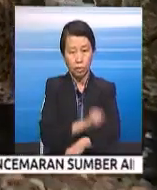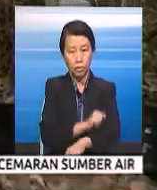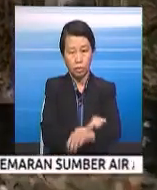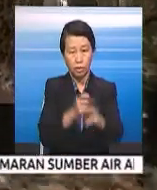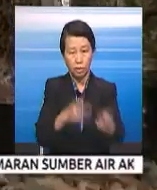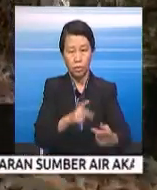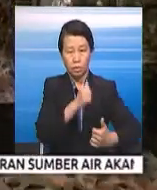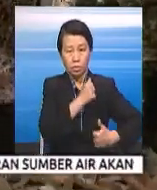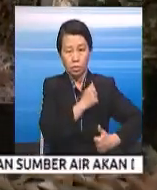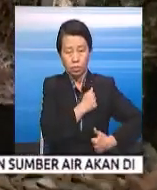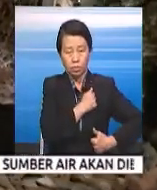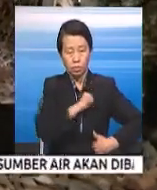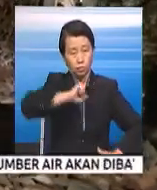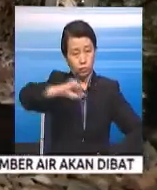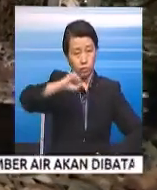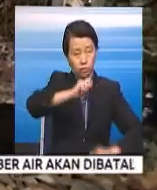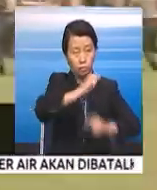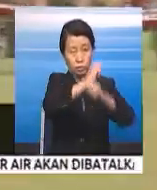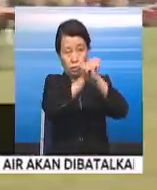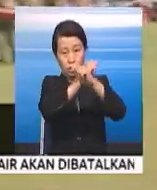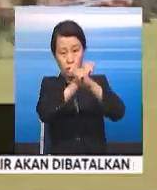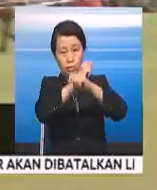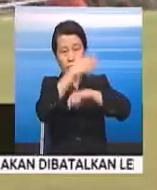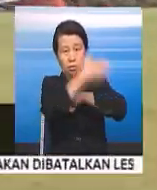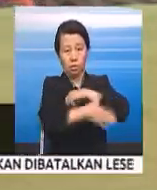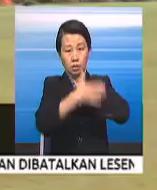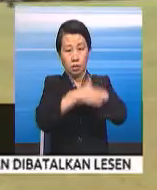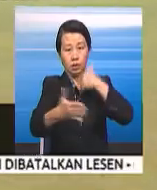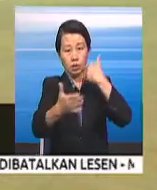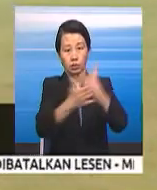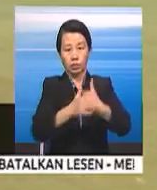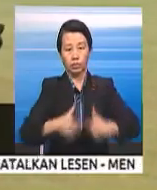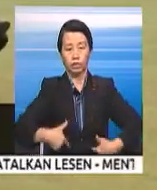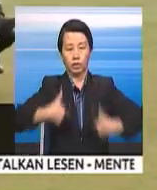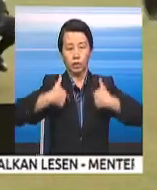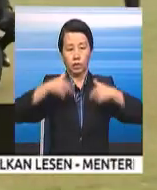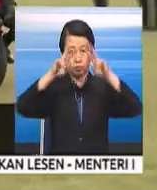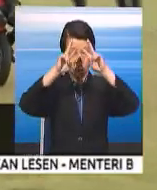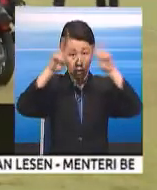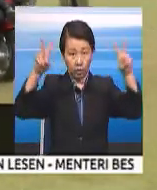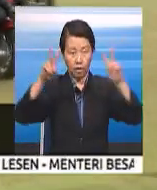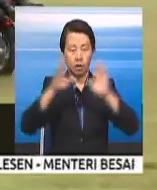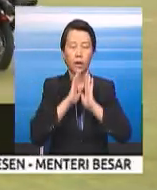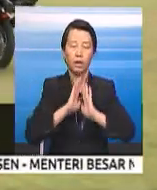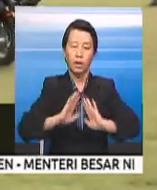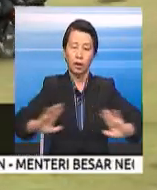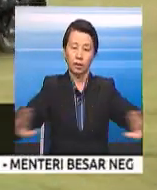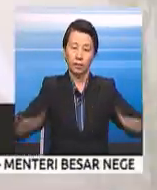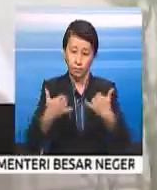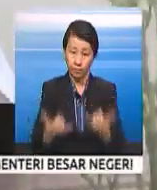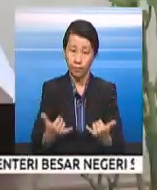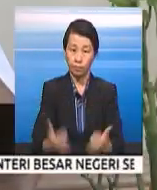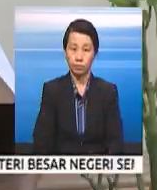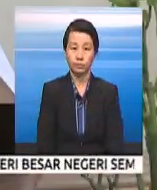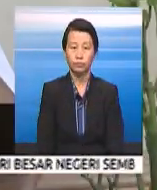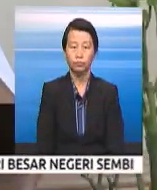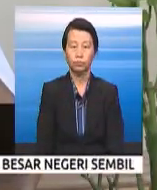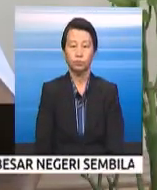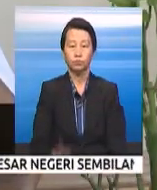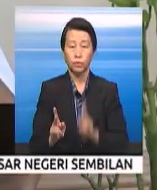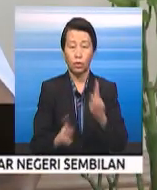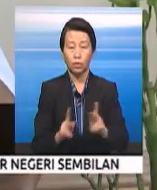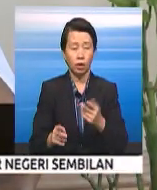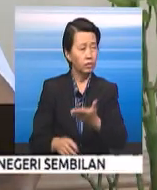pengorbanan tentera yang berjuang mempertahankan negara hingga kita dapat hidup aman dan tenteram kini. Orang sekarang sudah duduk dah